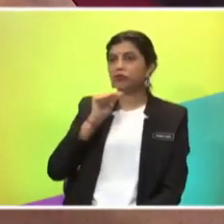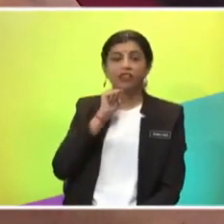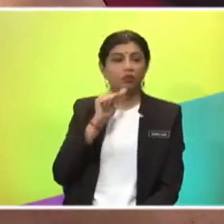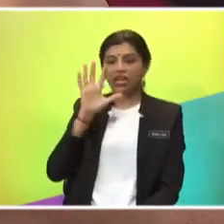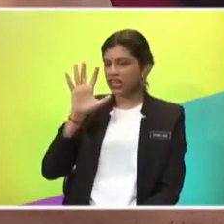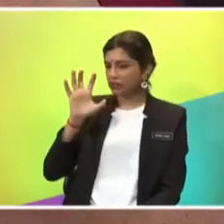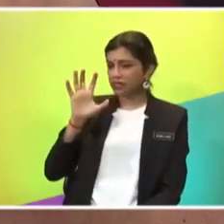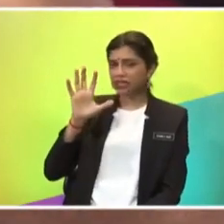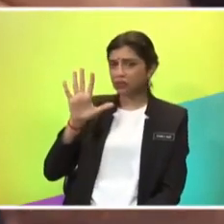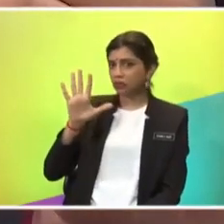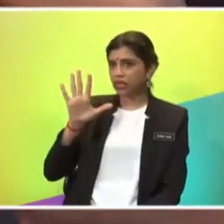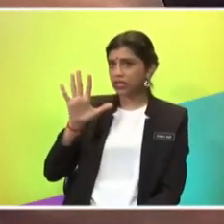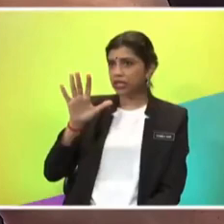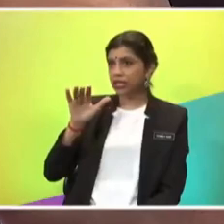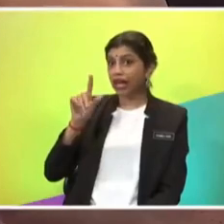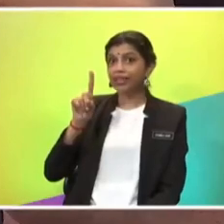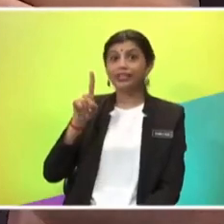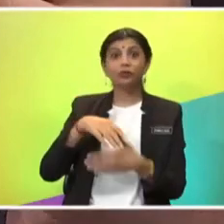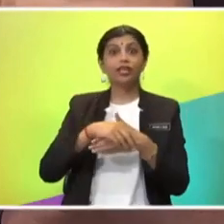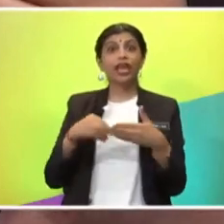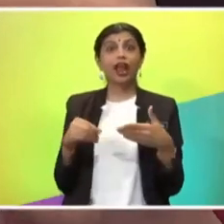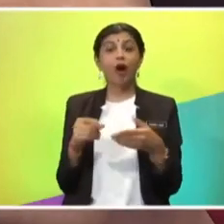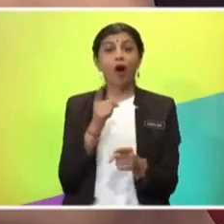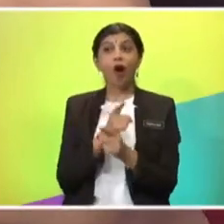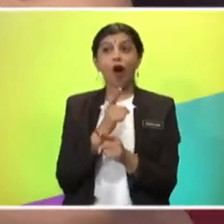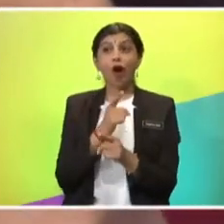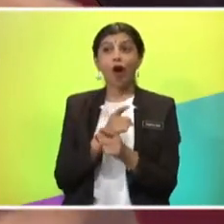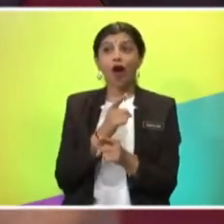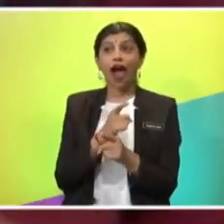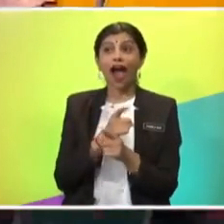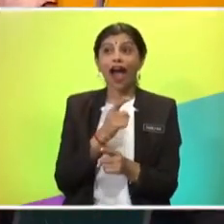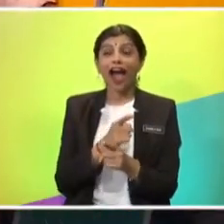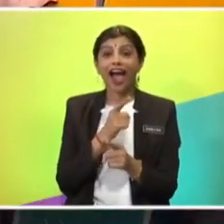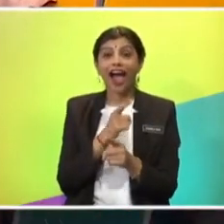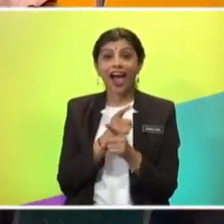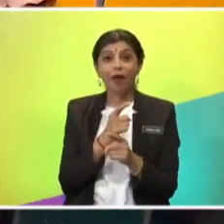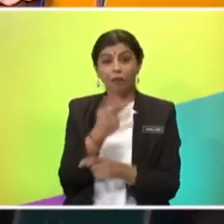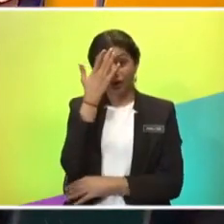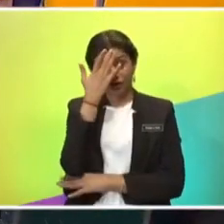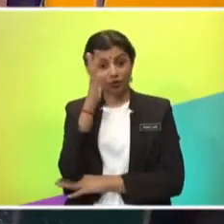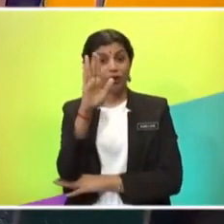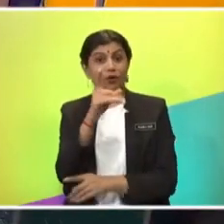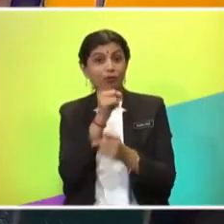RM5. RM1 cikgu? Buka.